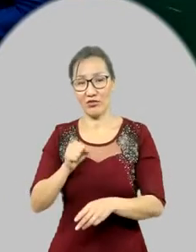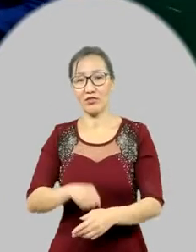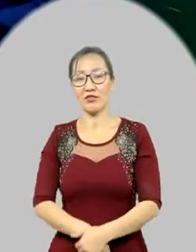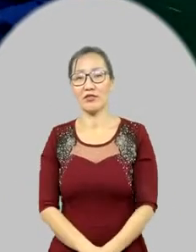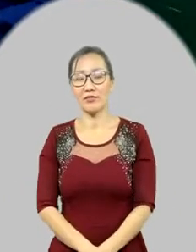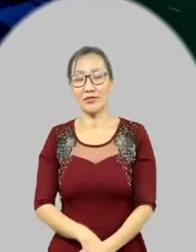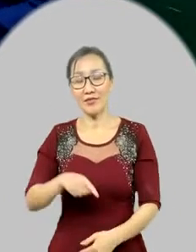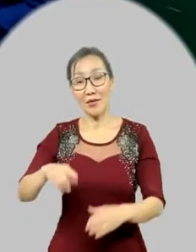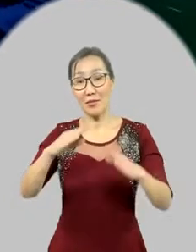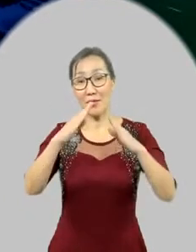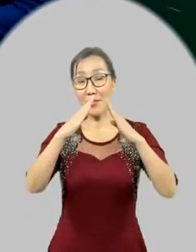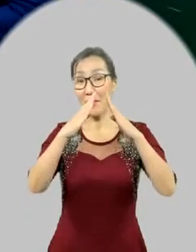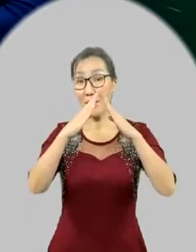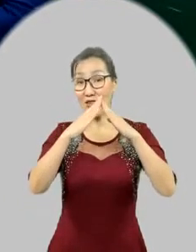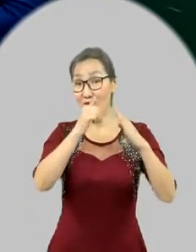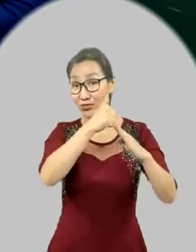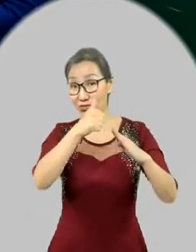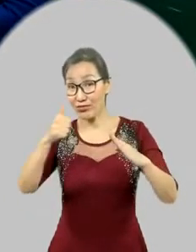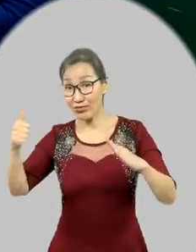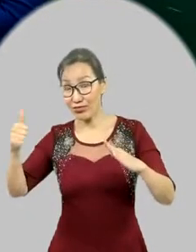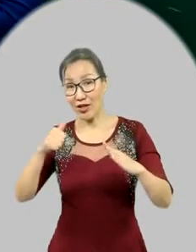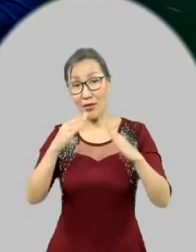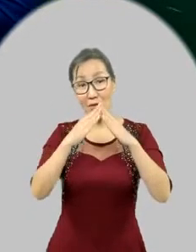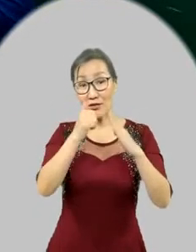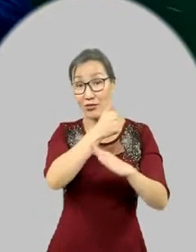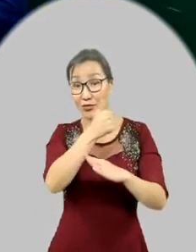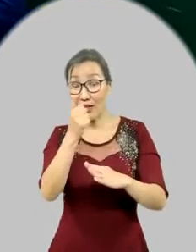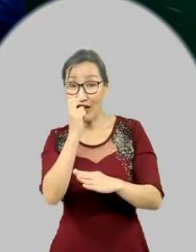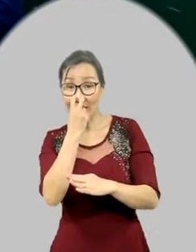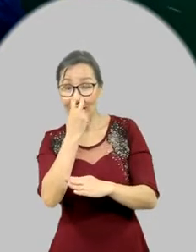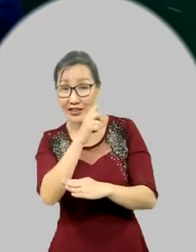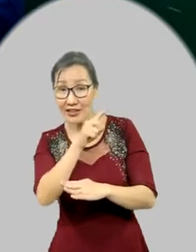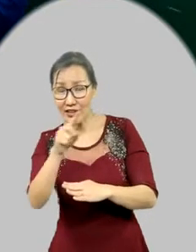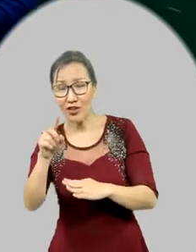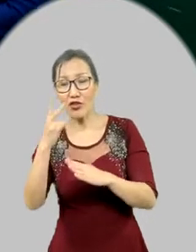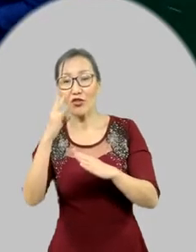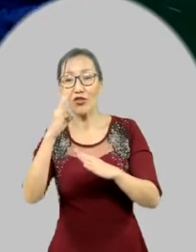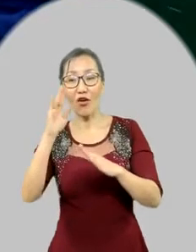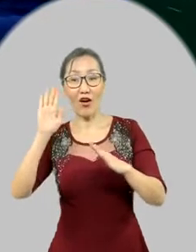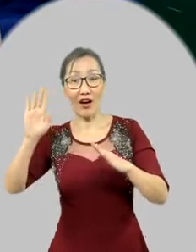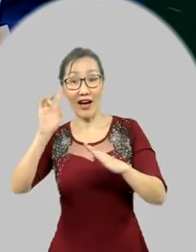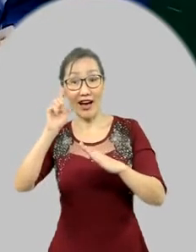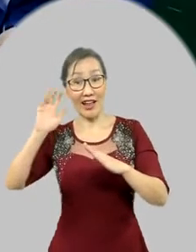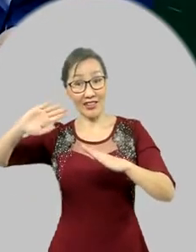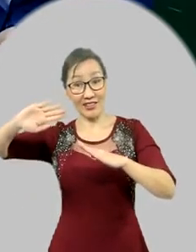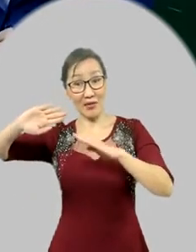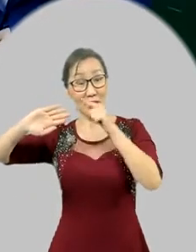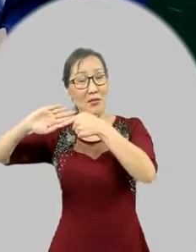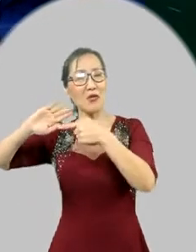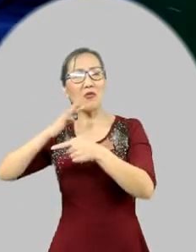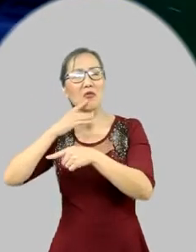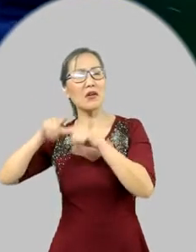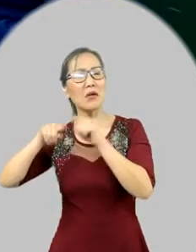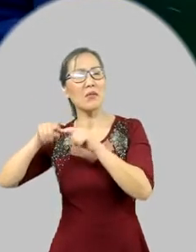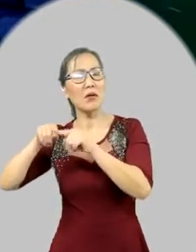хүүхдүүдээ, энд байшингууд байна. Эдгээрийг ажиглаад ногоон хаалтны цаана ямар ямар өнгийн байшингууд